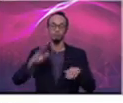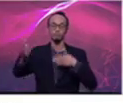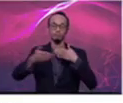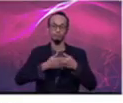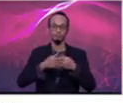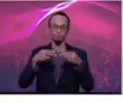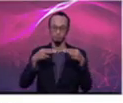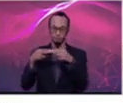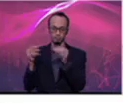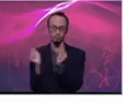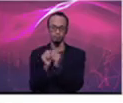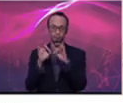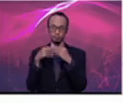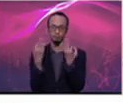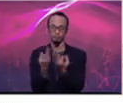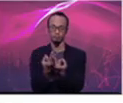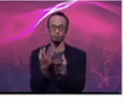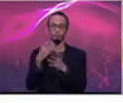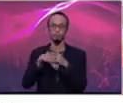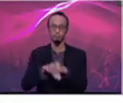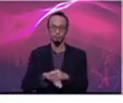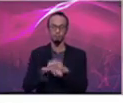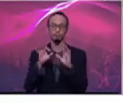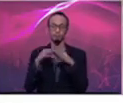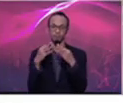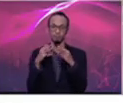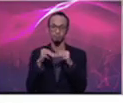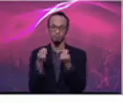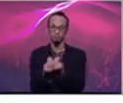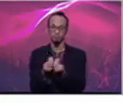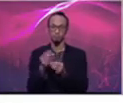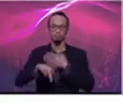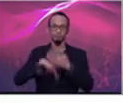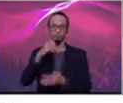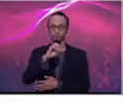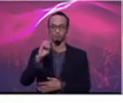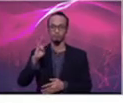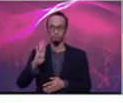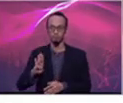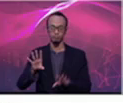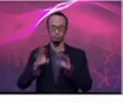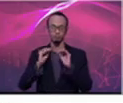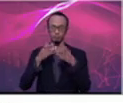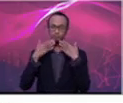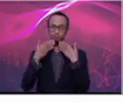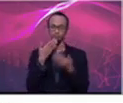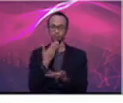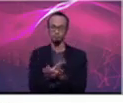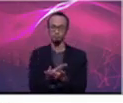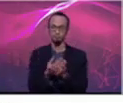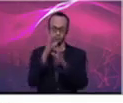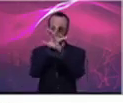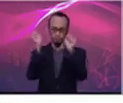kembali hubungan kekeluargaan dalam masyarakat program OBB ini juga turut mendapat sambutan dalam kalangan majik dan setakat ini sebanyak